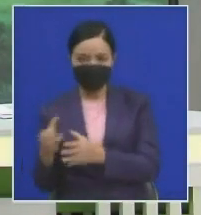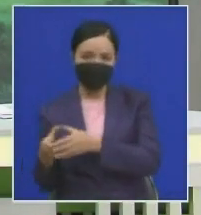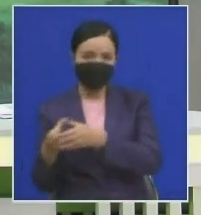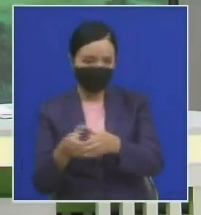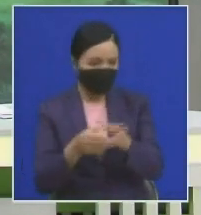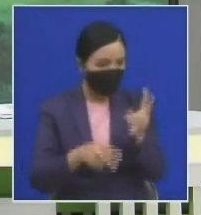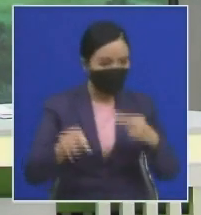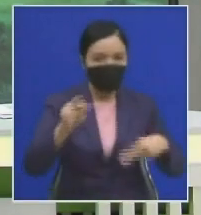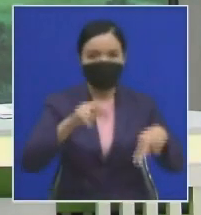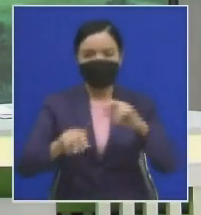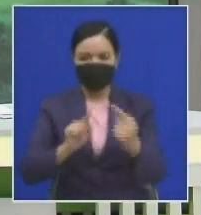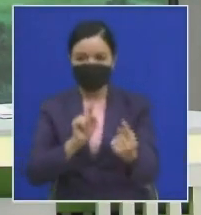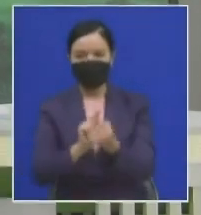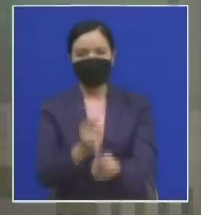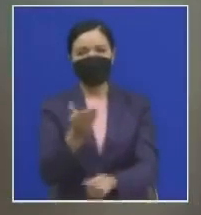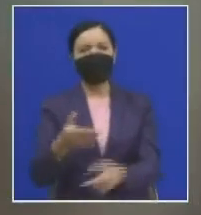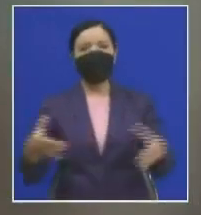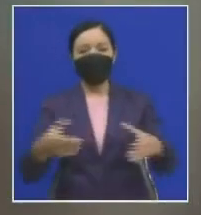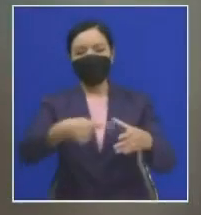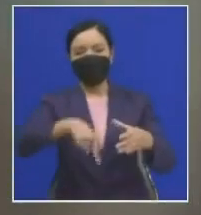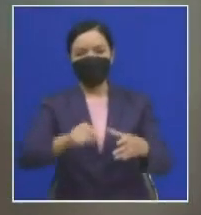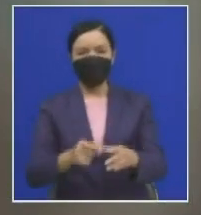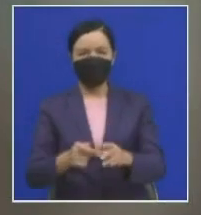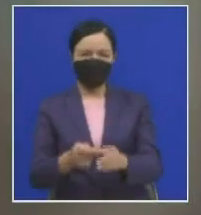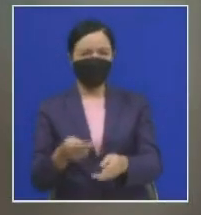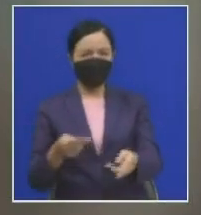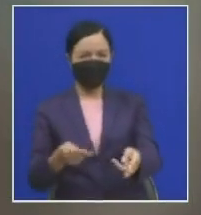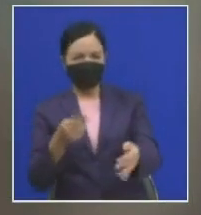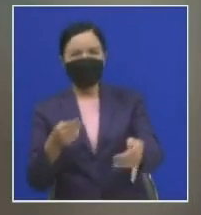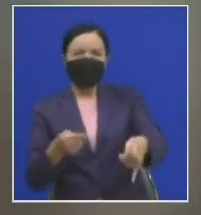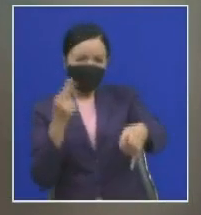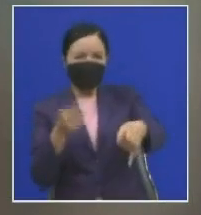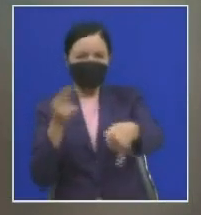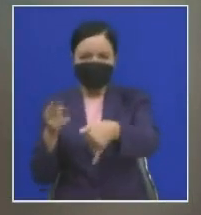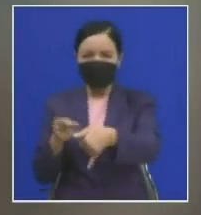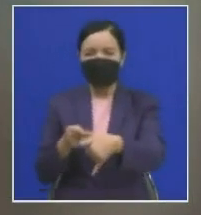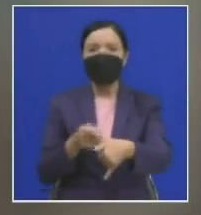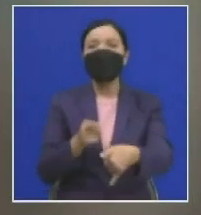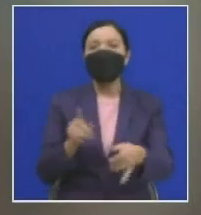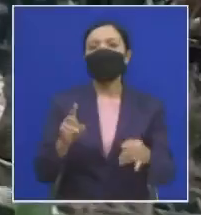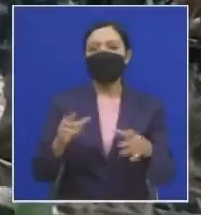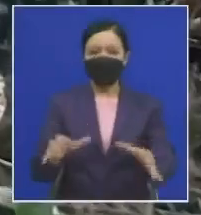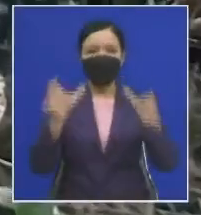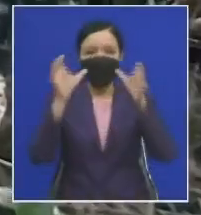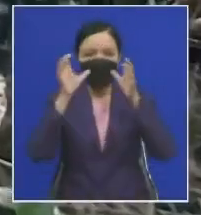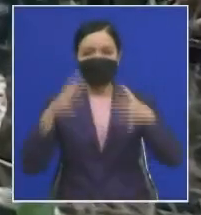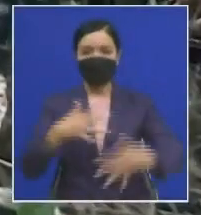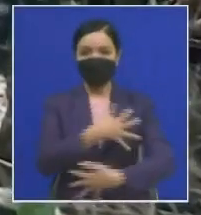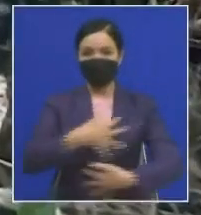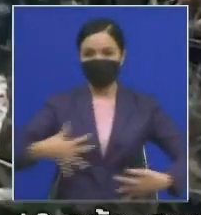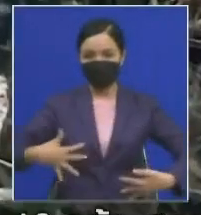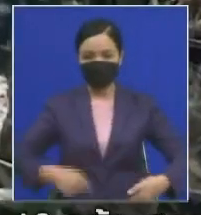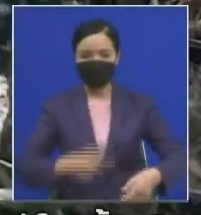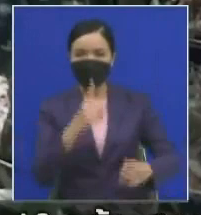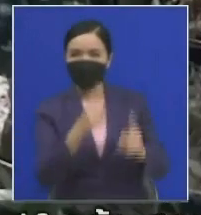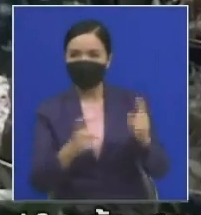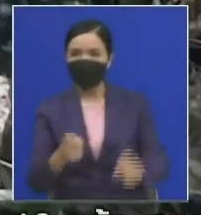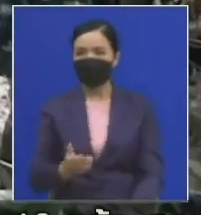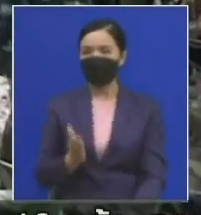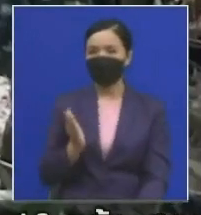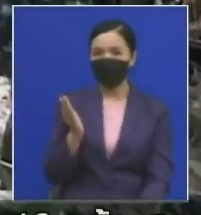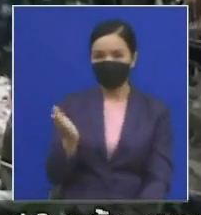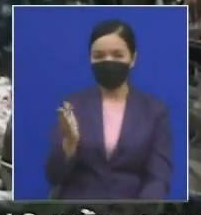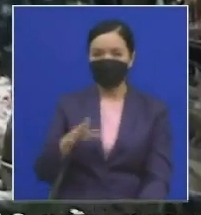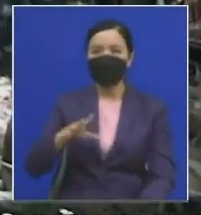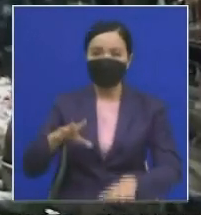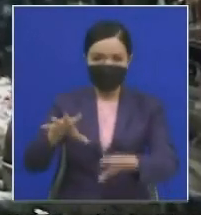venและกไปตรวจคน ปรากฏวามีกลมคนแล้วก็ในพลาด ไปลกรอบ ลาเสร็อโครงอัี้เป็นของกล